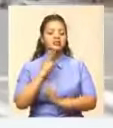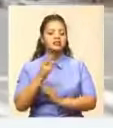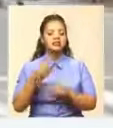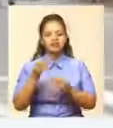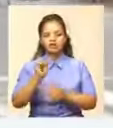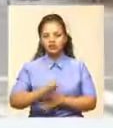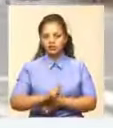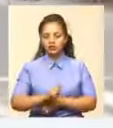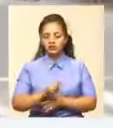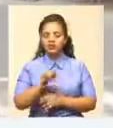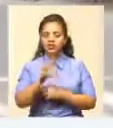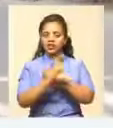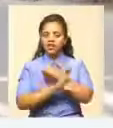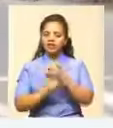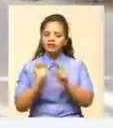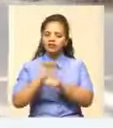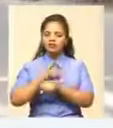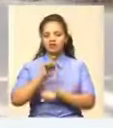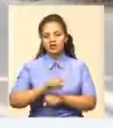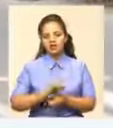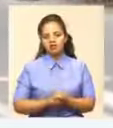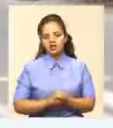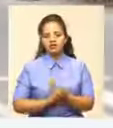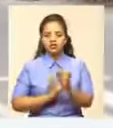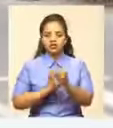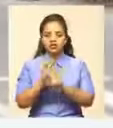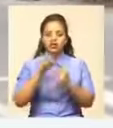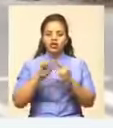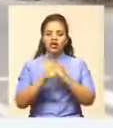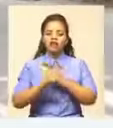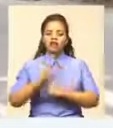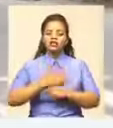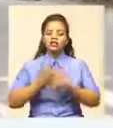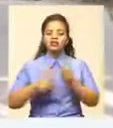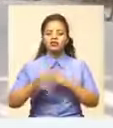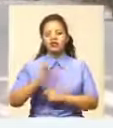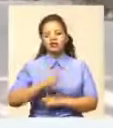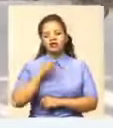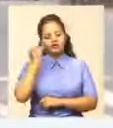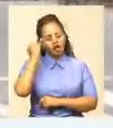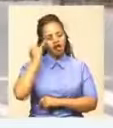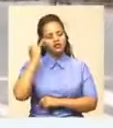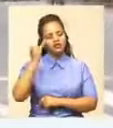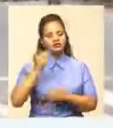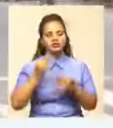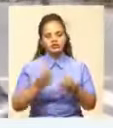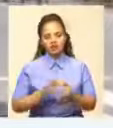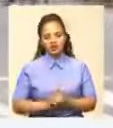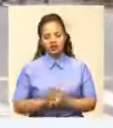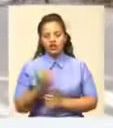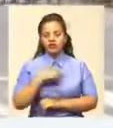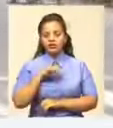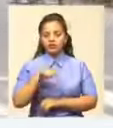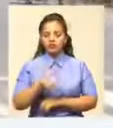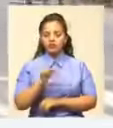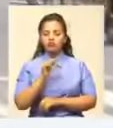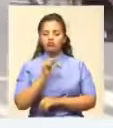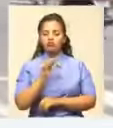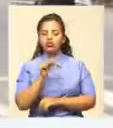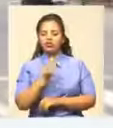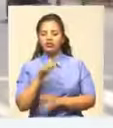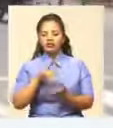ሊሰጥ ይገባል ይህች ሀገር ማሸነፍ አለባት ዲሞክራሲ ወደ ሀገራችን መምጣት አለበት የሚል ሐሳባቸውን ሰጥተውናል እኛም እዚህ ቡኢ ከተማ